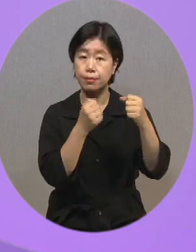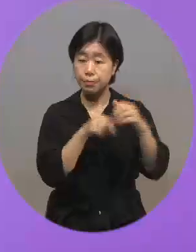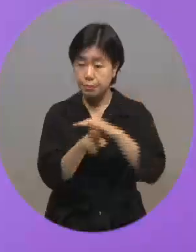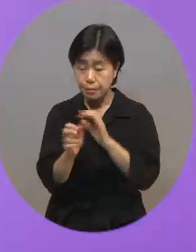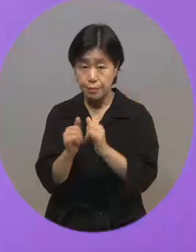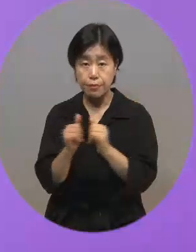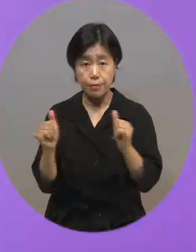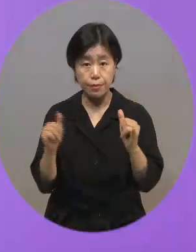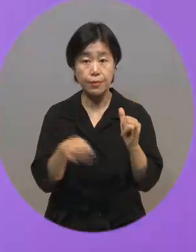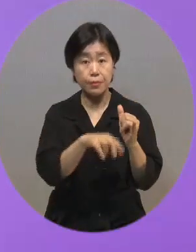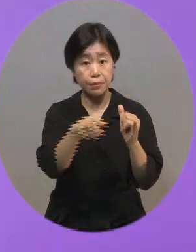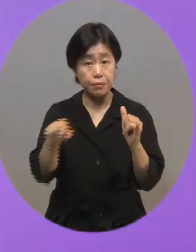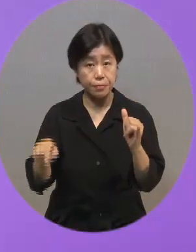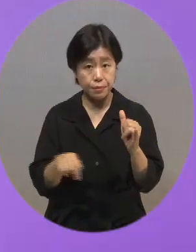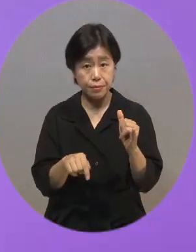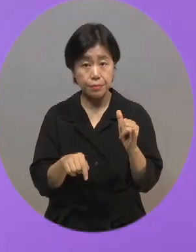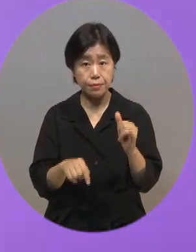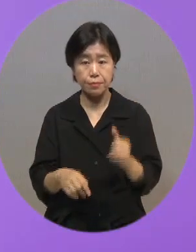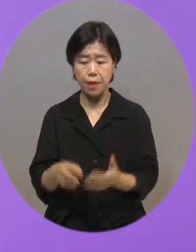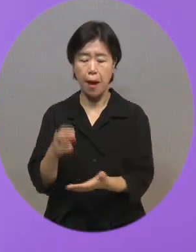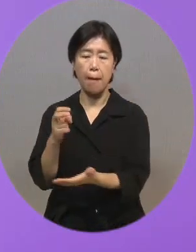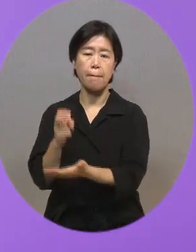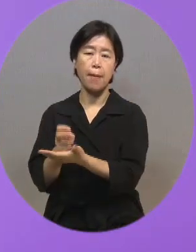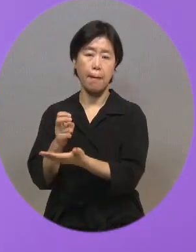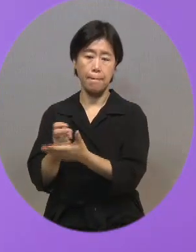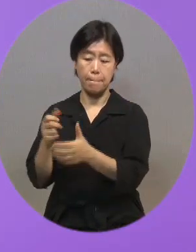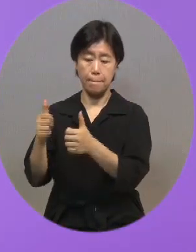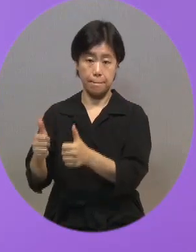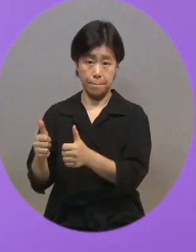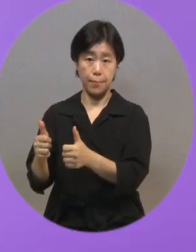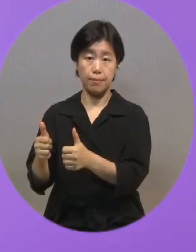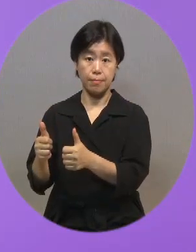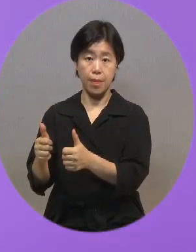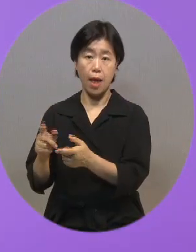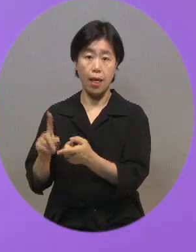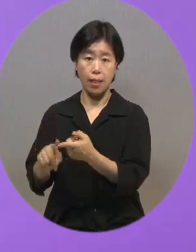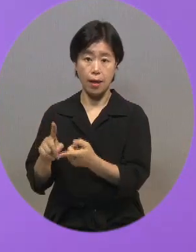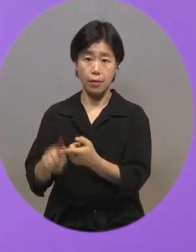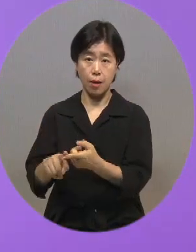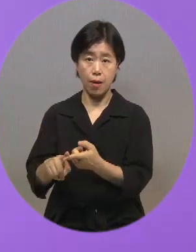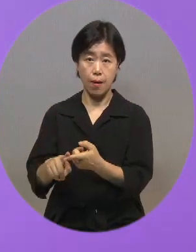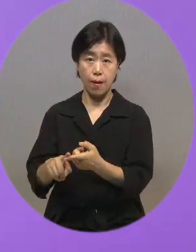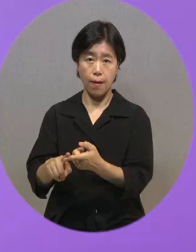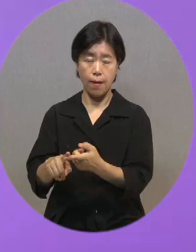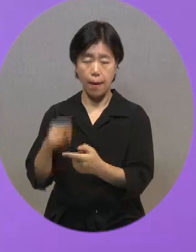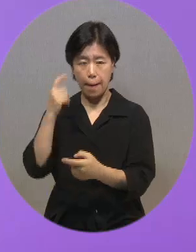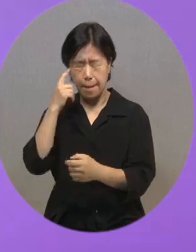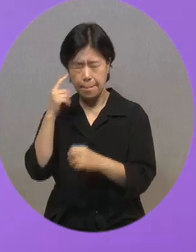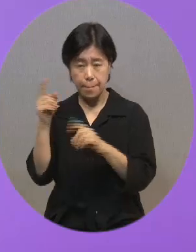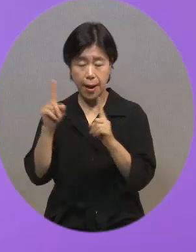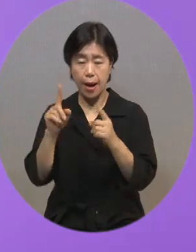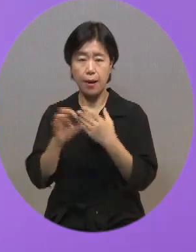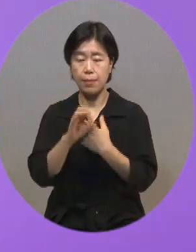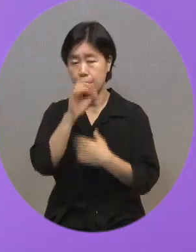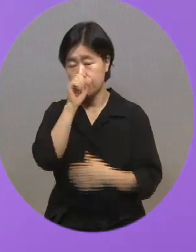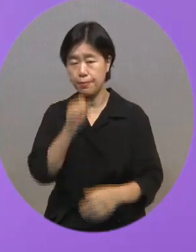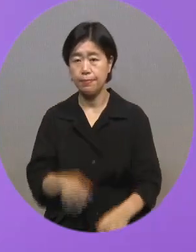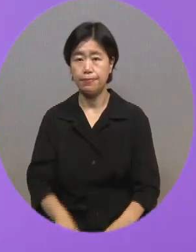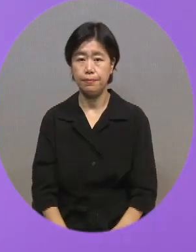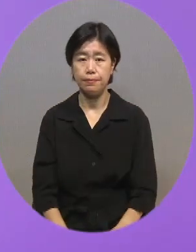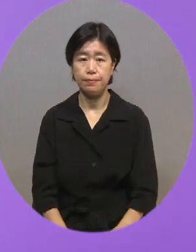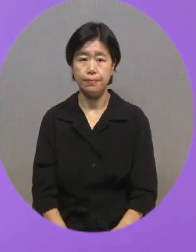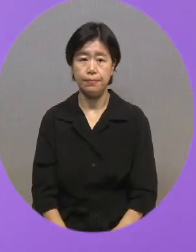탈북민들이 그게 법에 대한 감수성을 좀 키웠으면 좋겠다 이런 말씀을